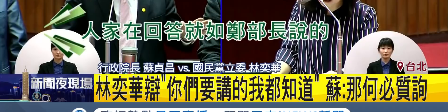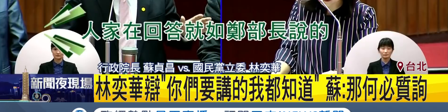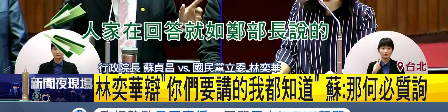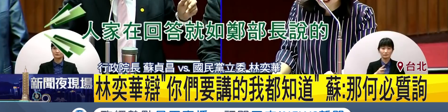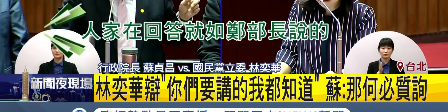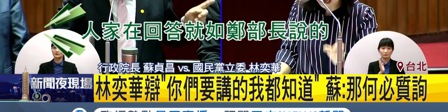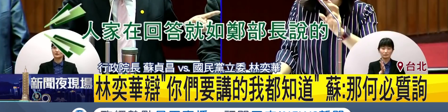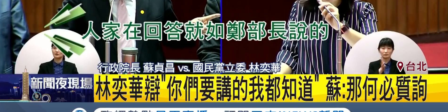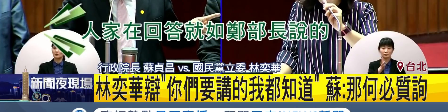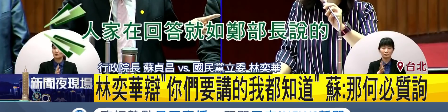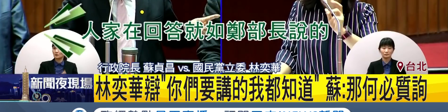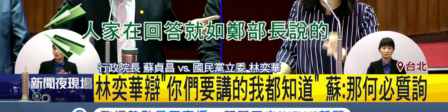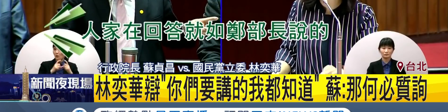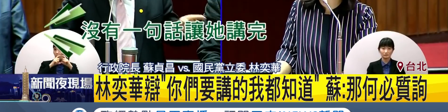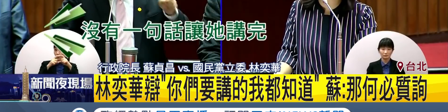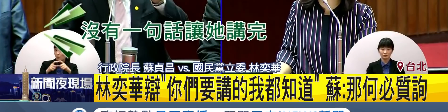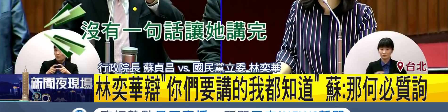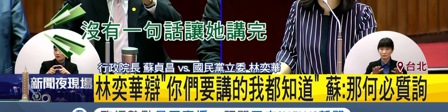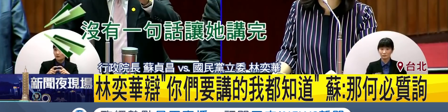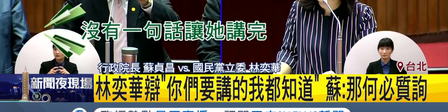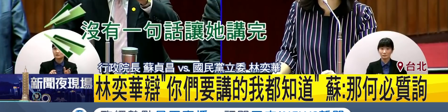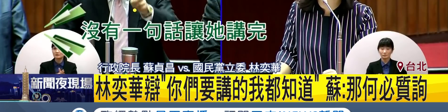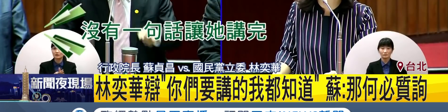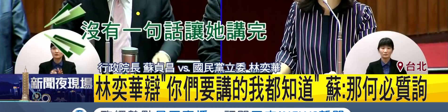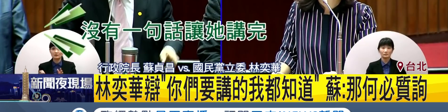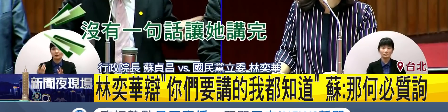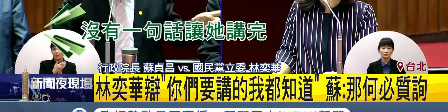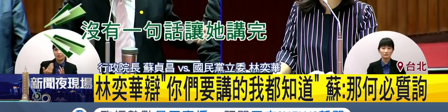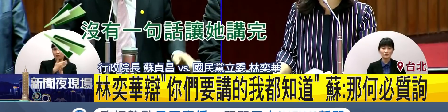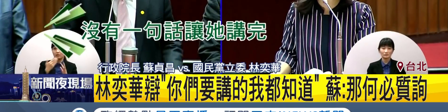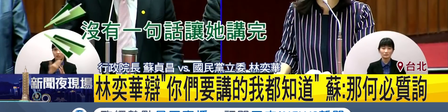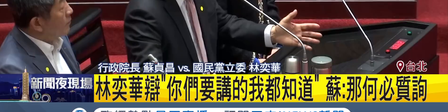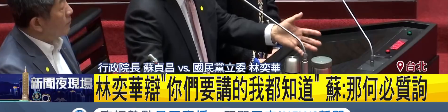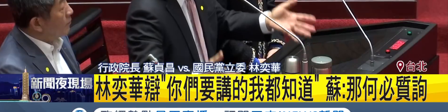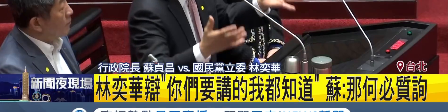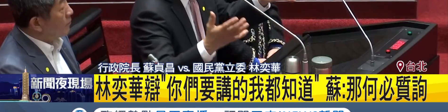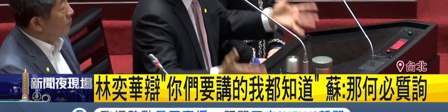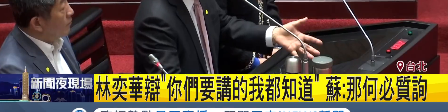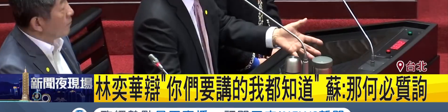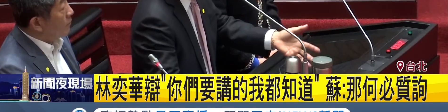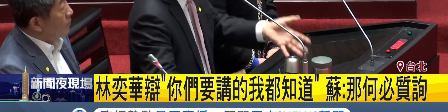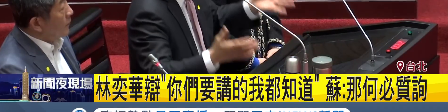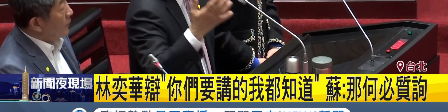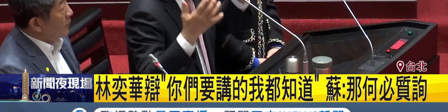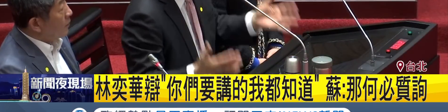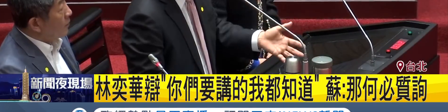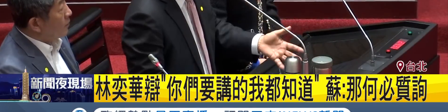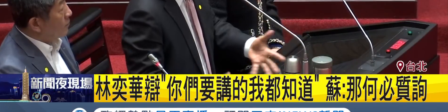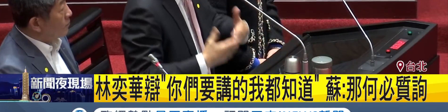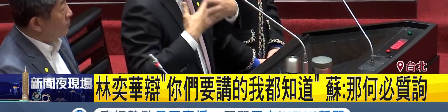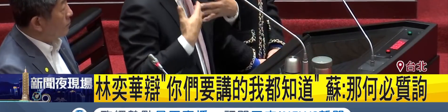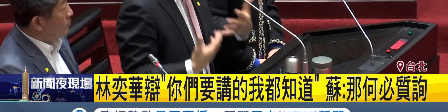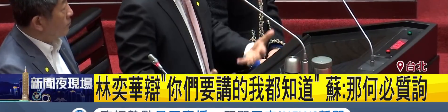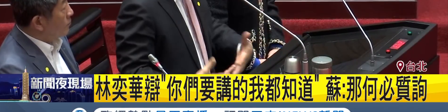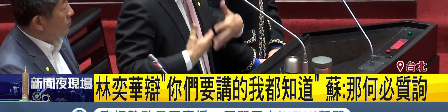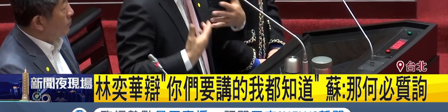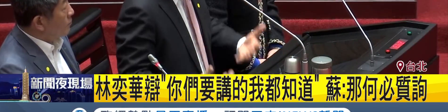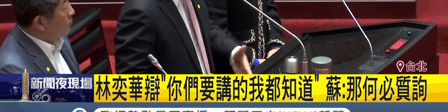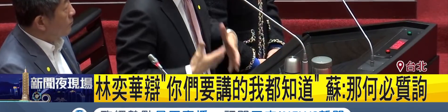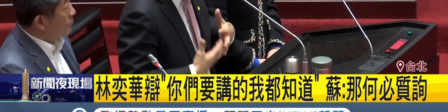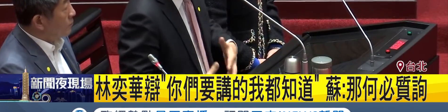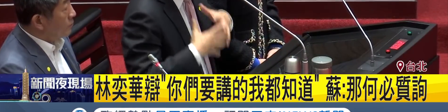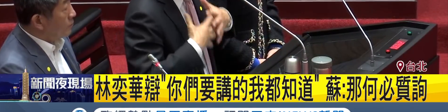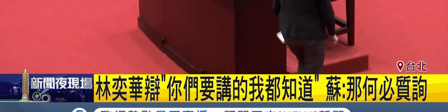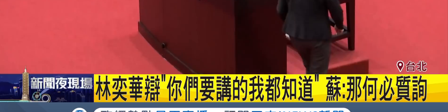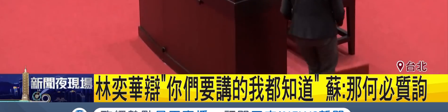有关于现在 郑部长说的没有一句话让他讲。 我天啊， 被骂的苏贞昌也不愠不火，狂酸这样质询